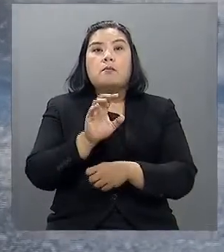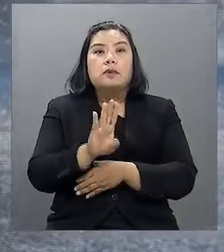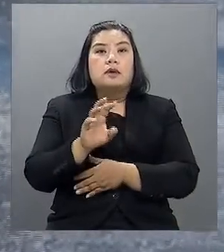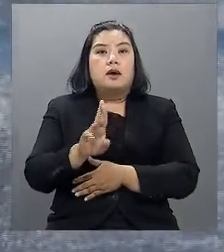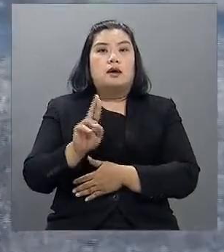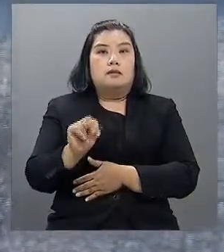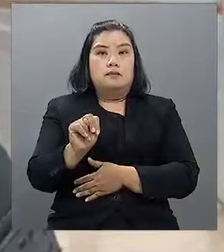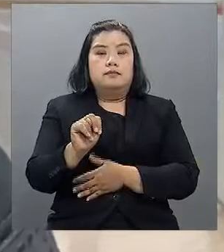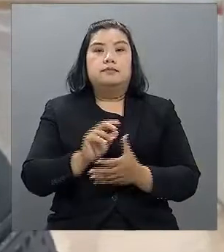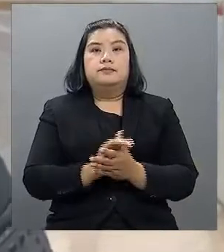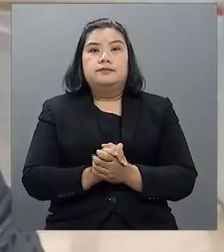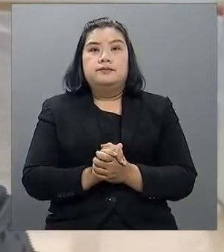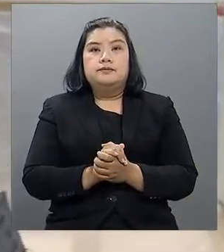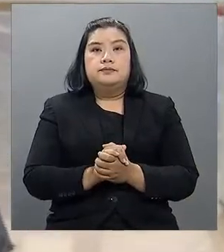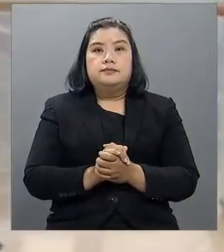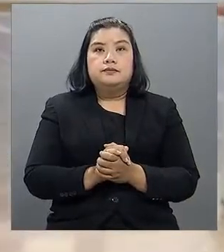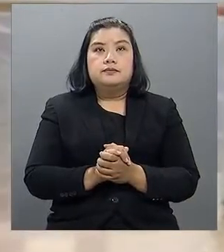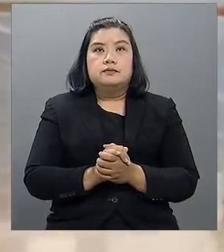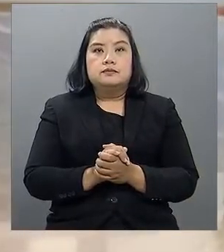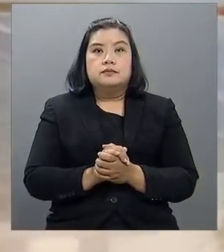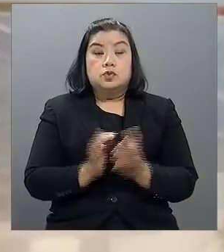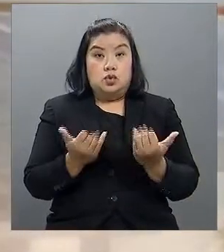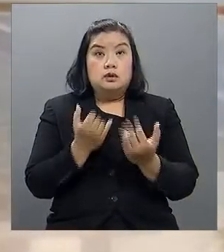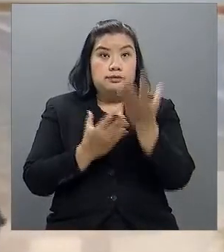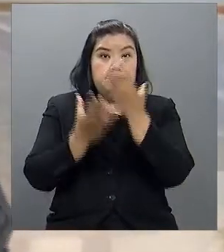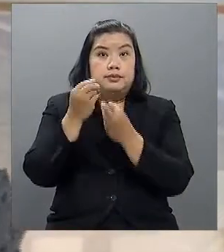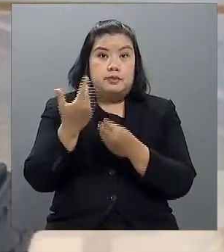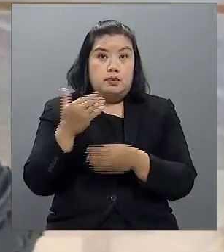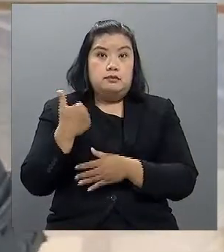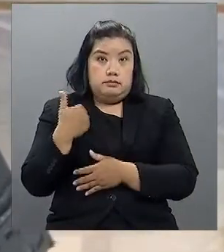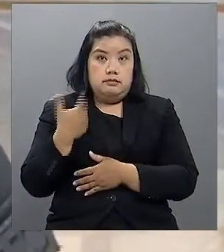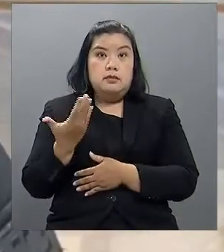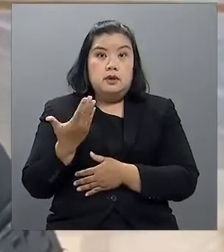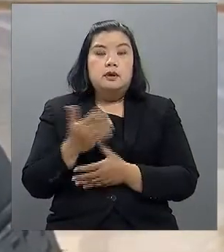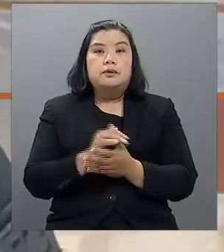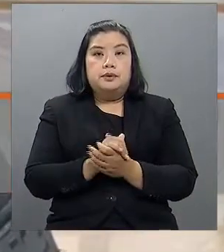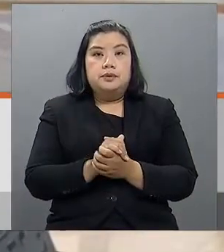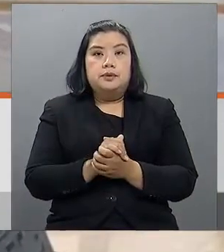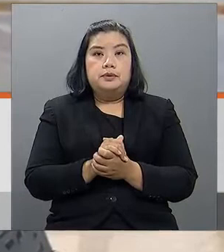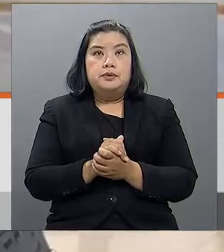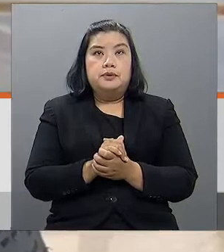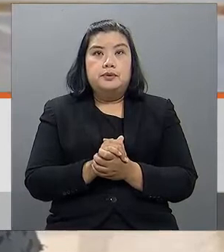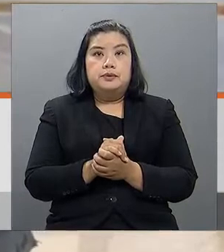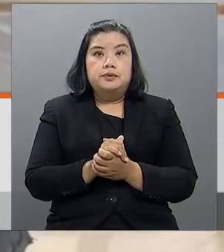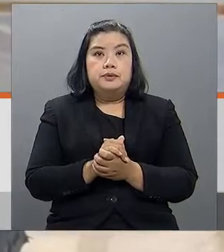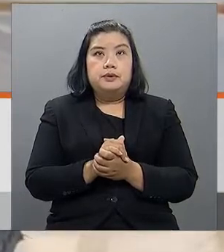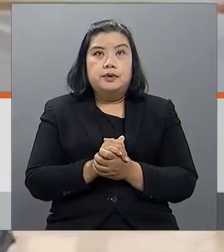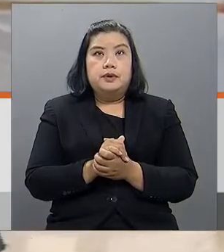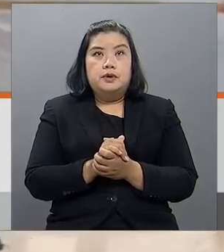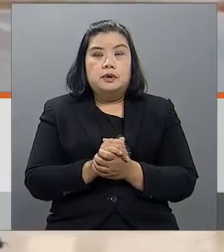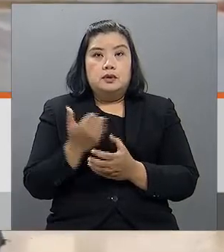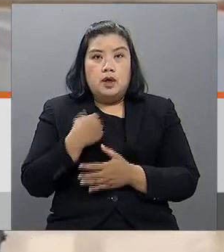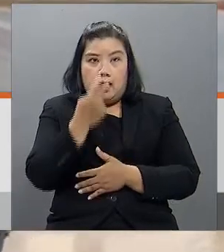ซึ่งเราก็มีความคิดหน้าก็ต้องกวนนะครับซึ่งตอนนี้ก็จากที่ดิการนะครับจากแผนการประทุษร้าย